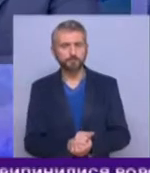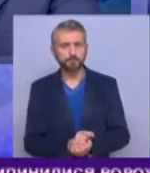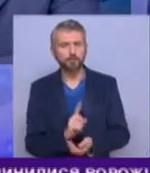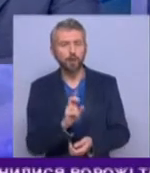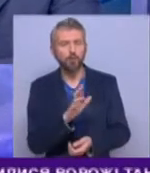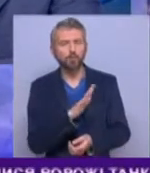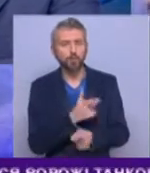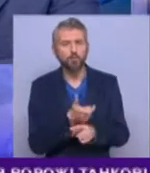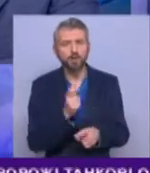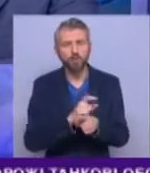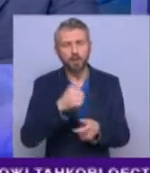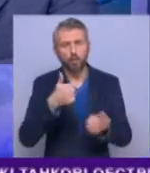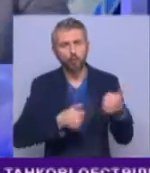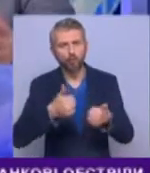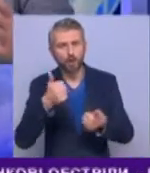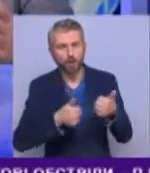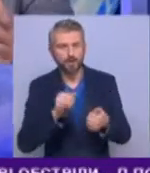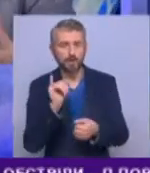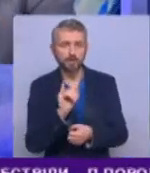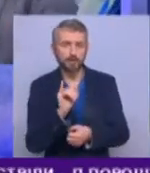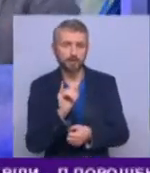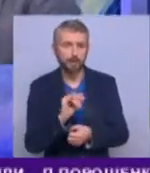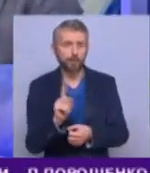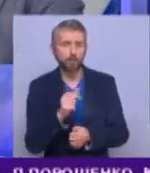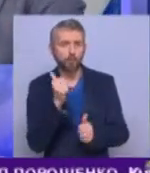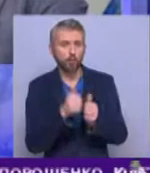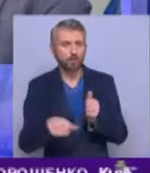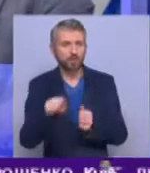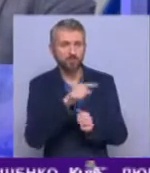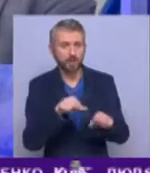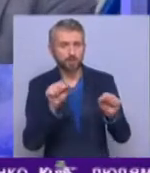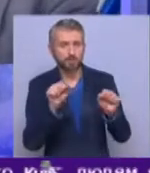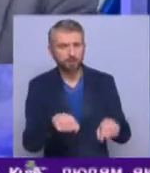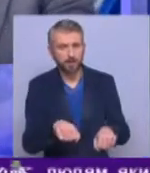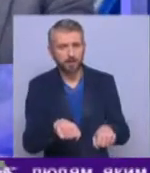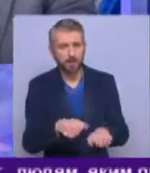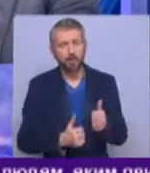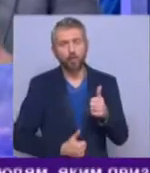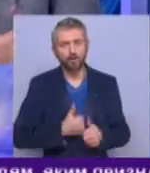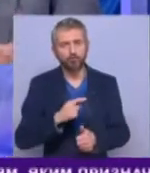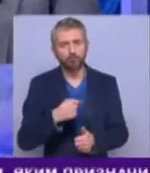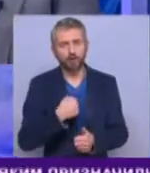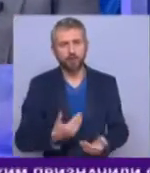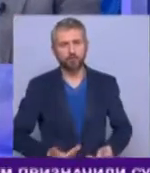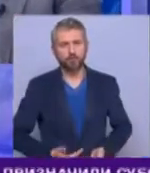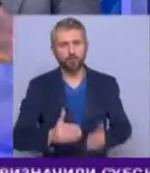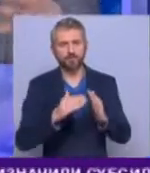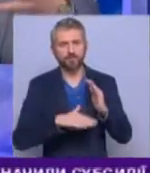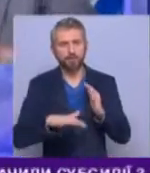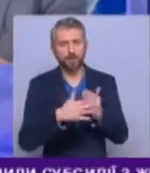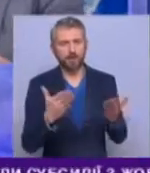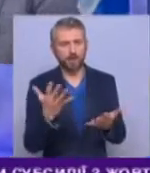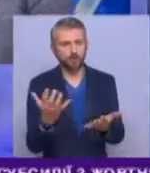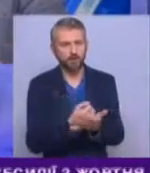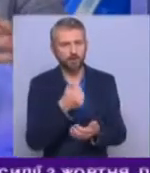Щоб була максимальна конкуренція. Ну, і щоб кожен із вас міг гордитися, що я живу у дворі, який